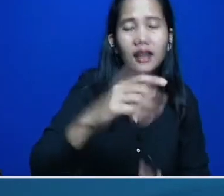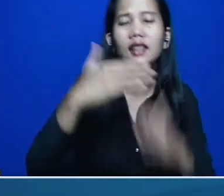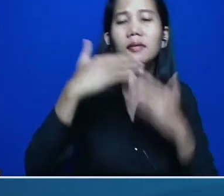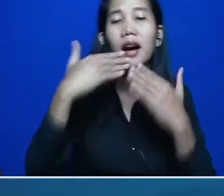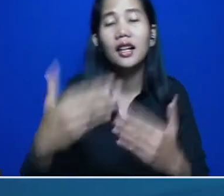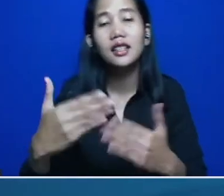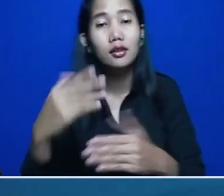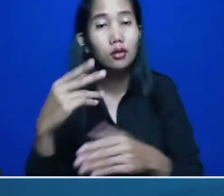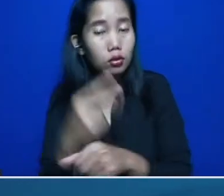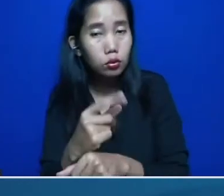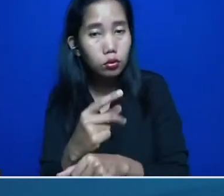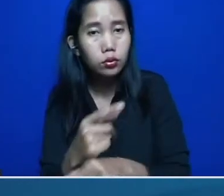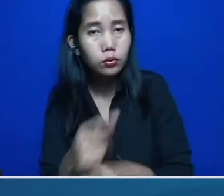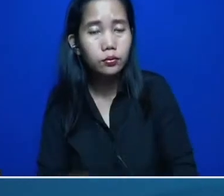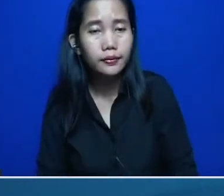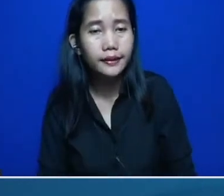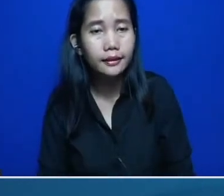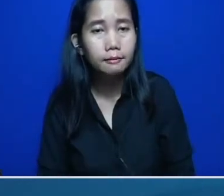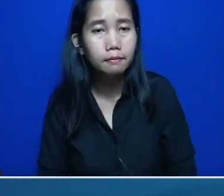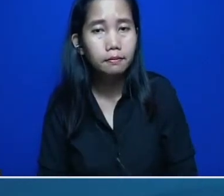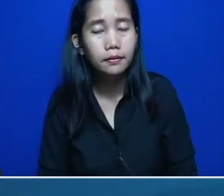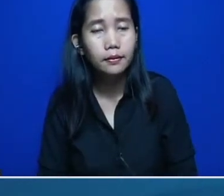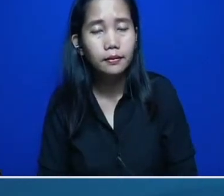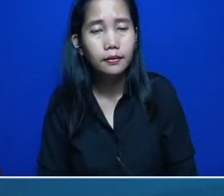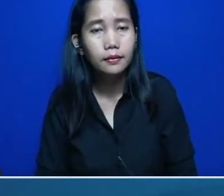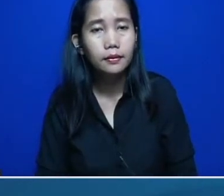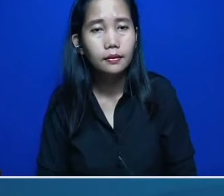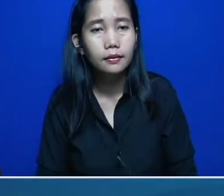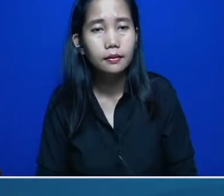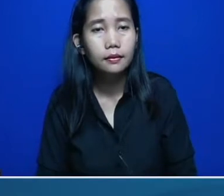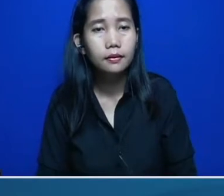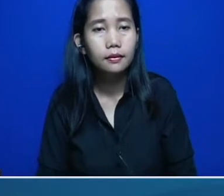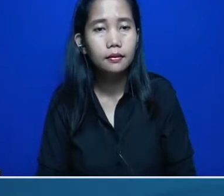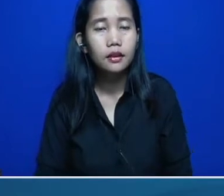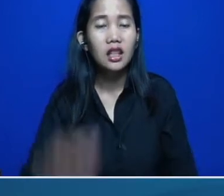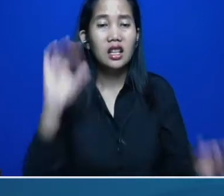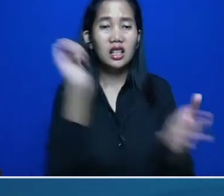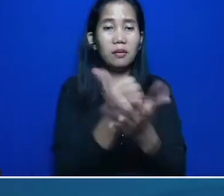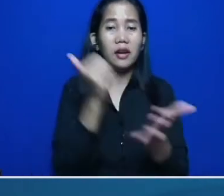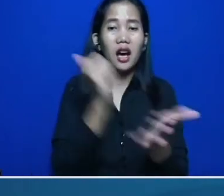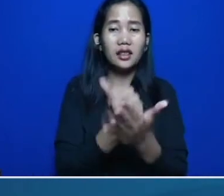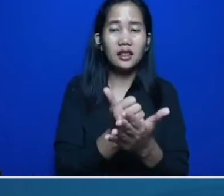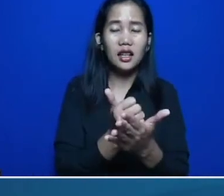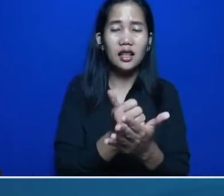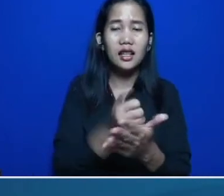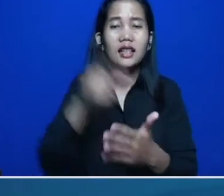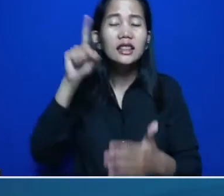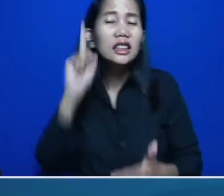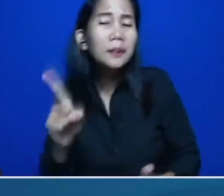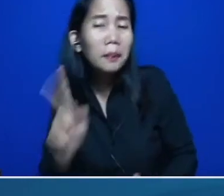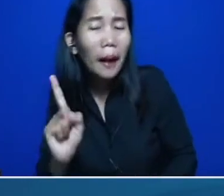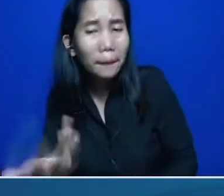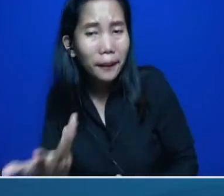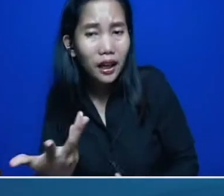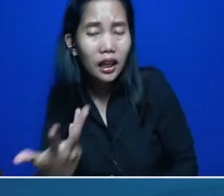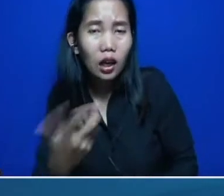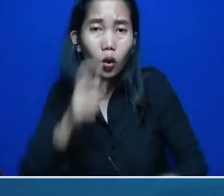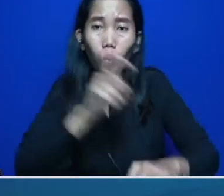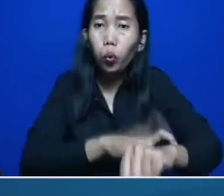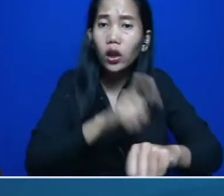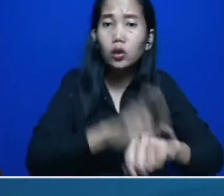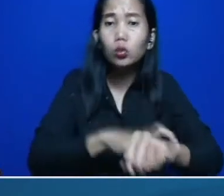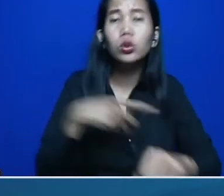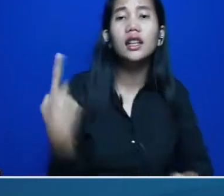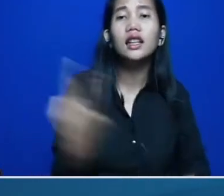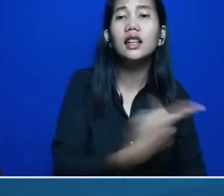dilarang untuk kita minum sebab Pada waktu kita minum kita tidak dapat memuliakan